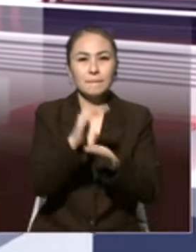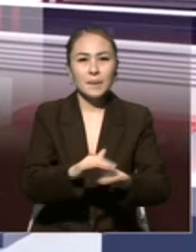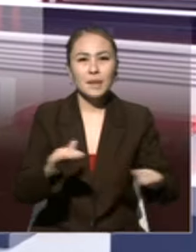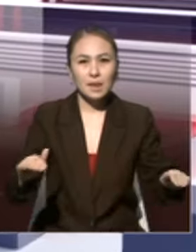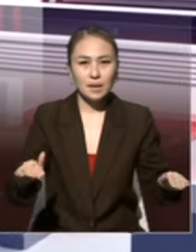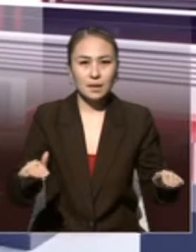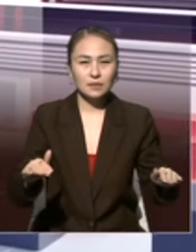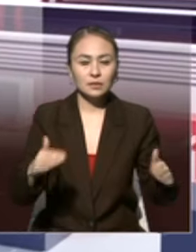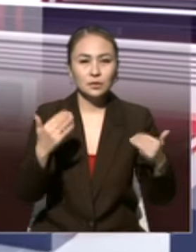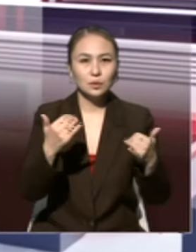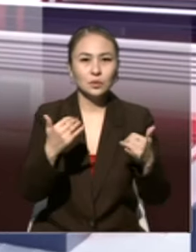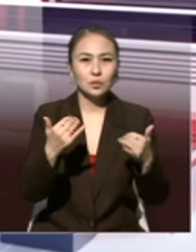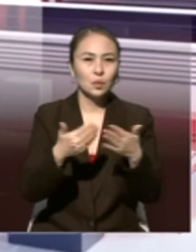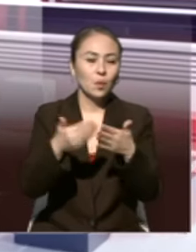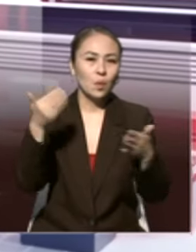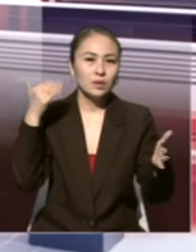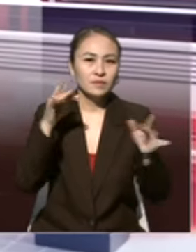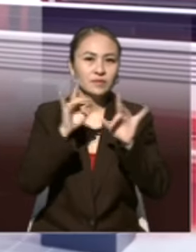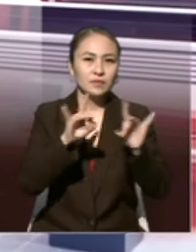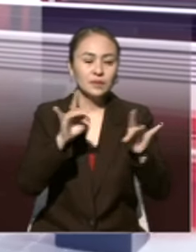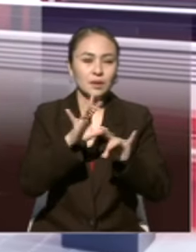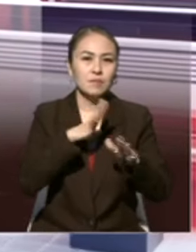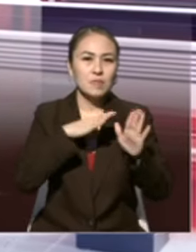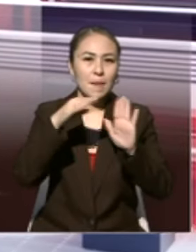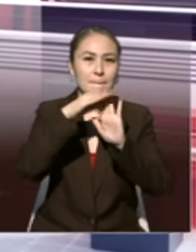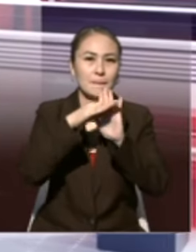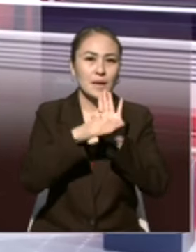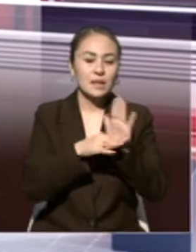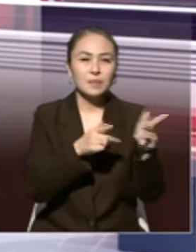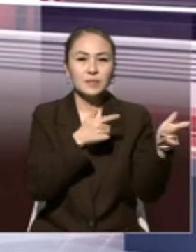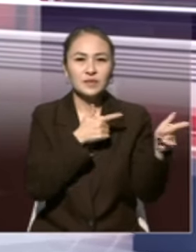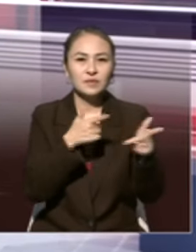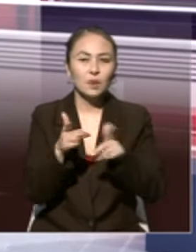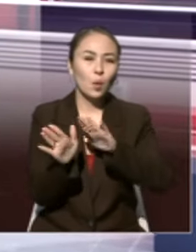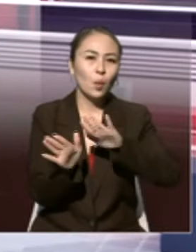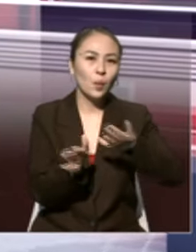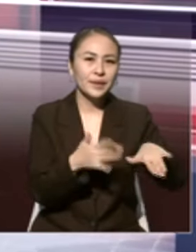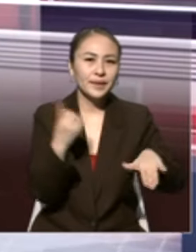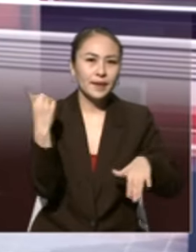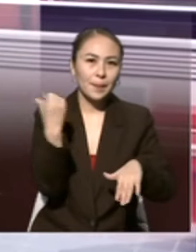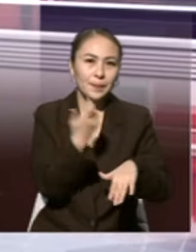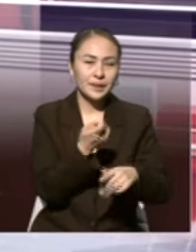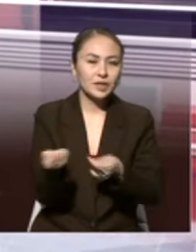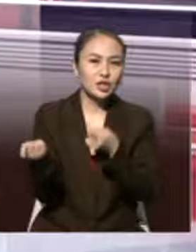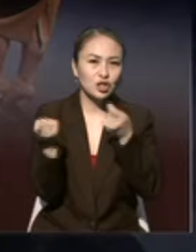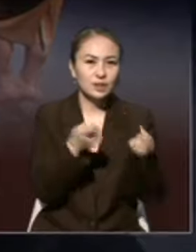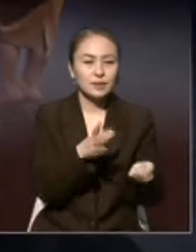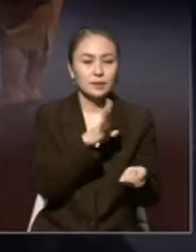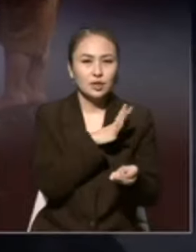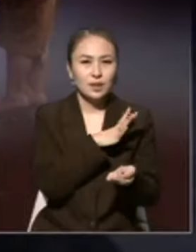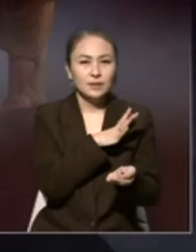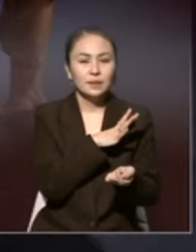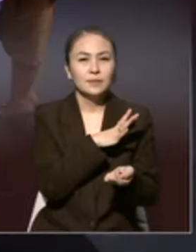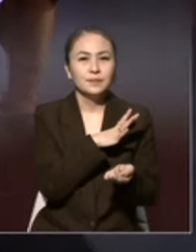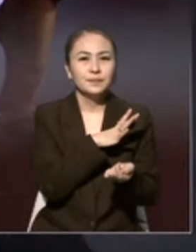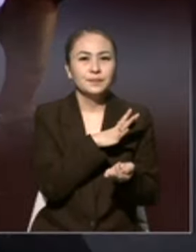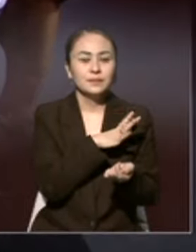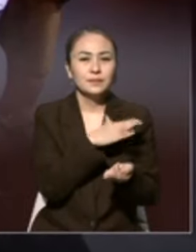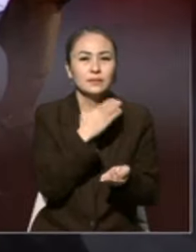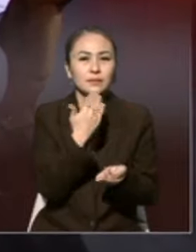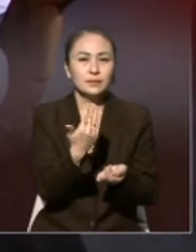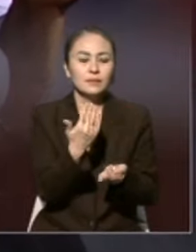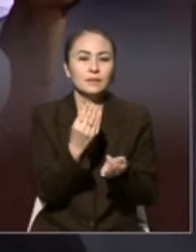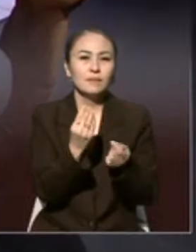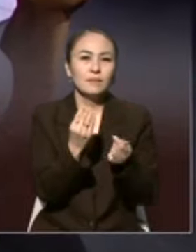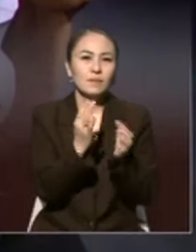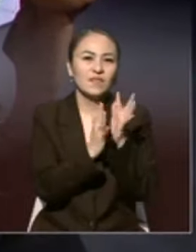бәрі оның алдында сіздер бағдарламада айтып кеткен жинақтау пункттеріне жеткізіліп жатыр. Ол жерде медицина